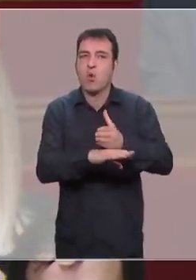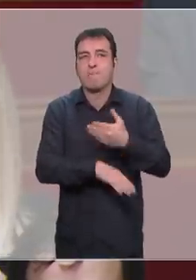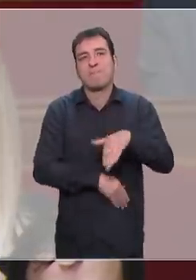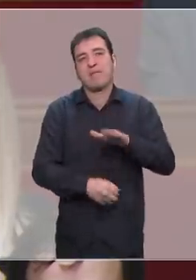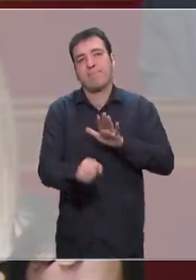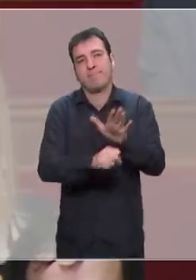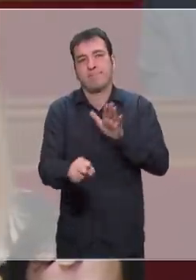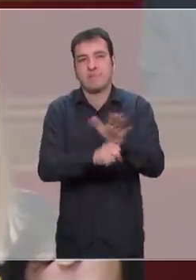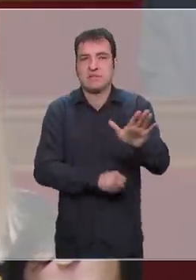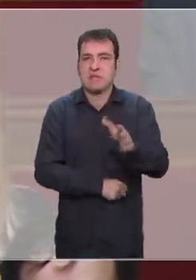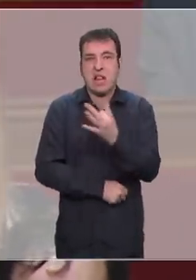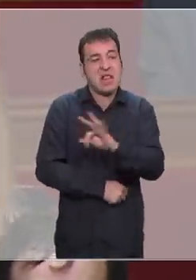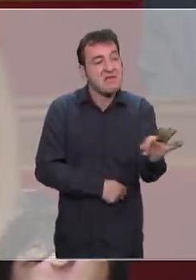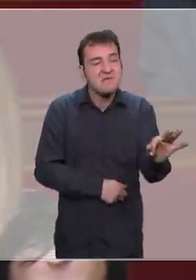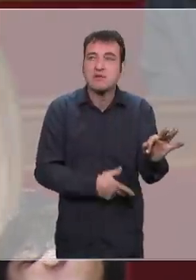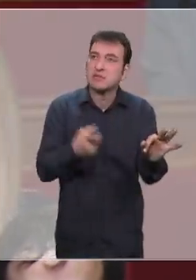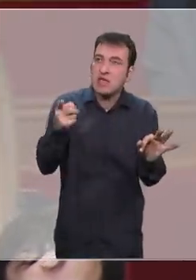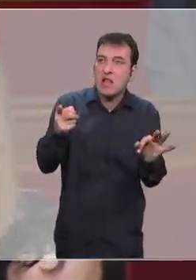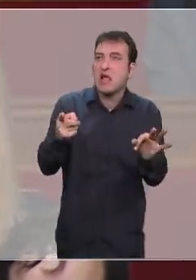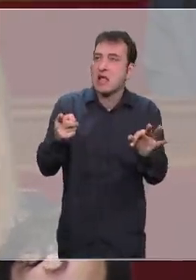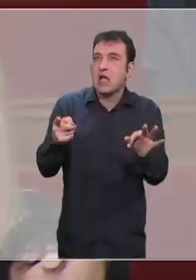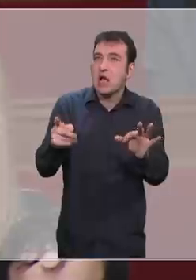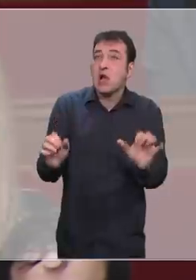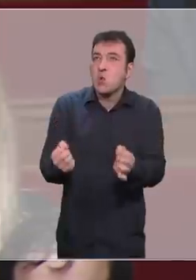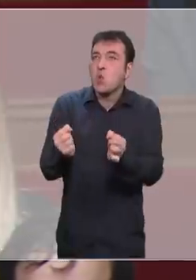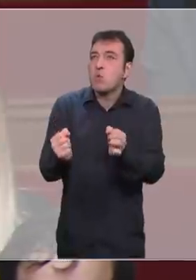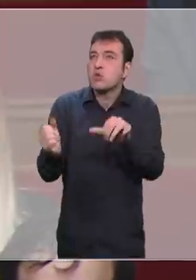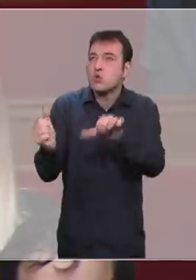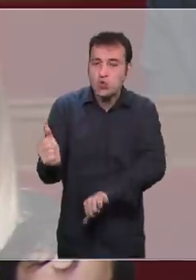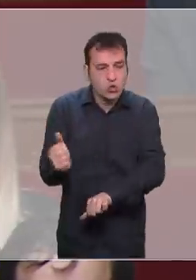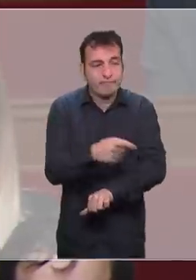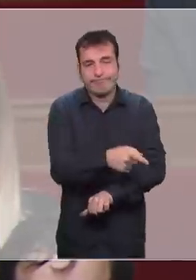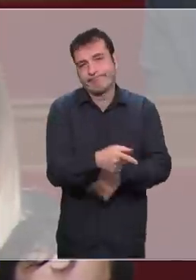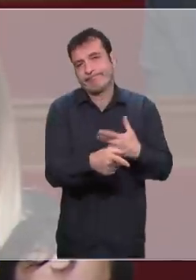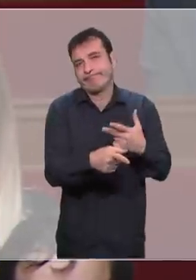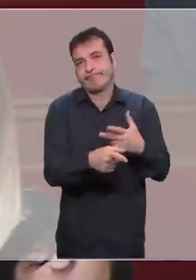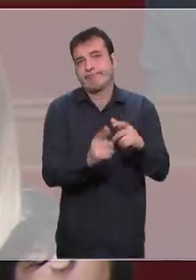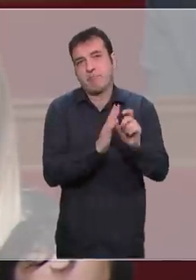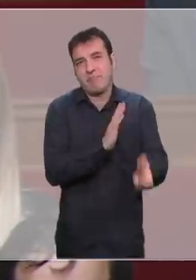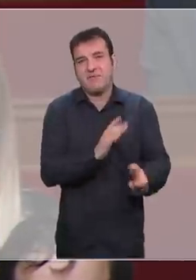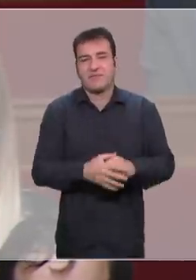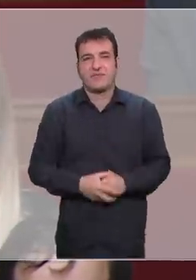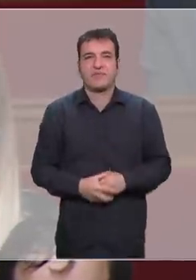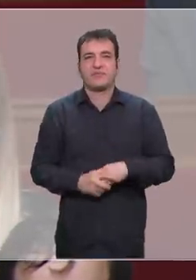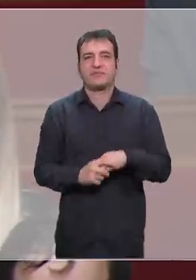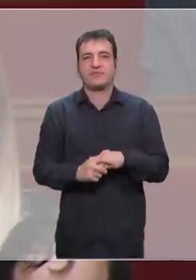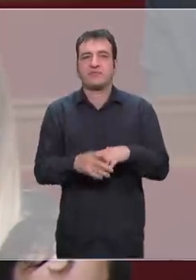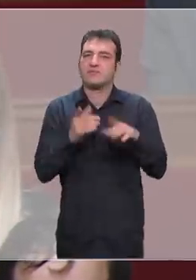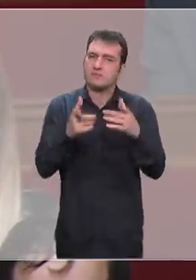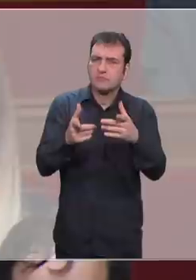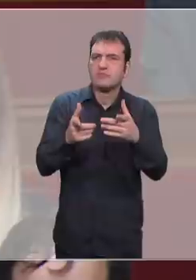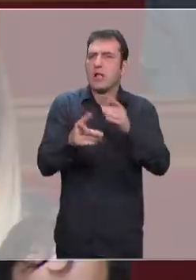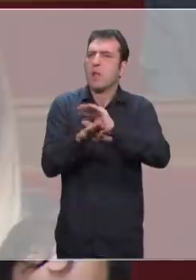de votre incompétence. Depuis François Hollande, vous échangez des voix des écologistes contre une politique énergétique